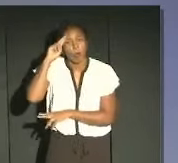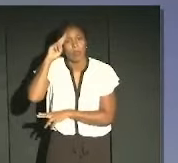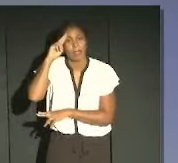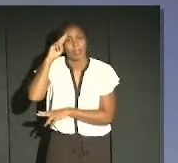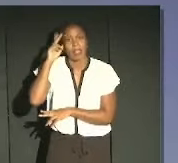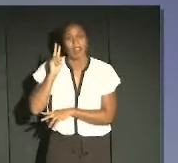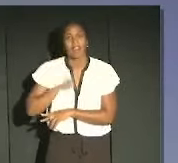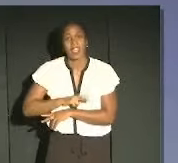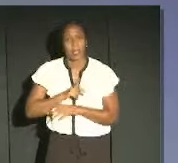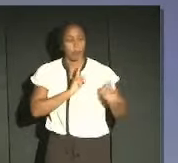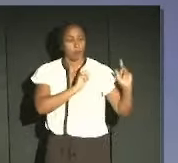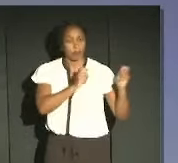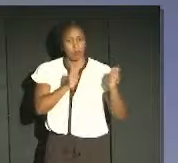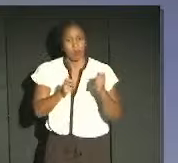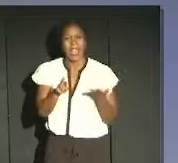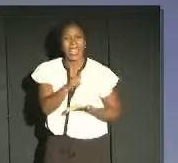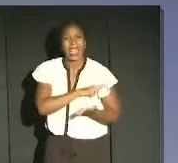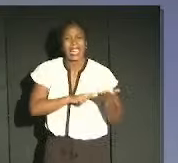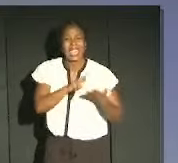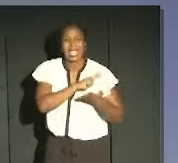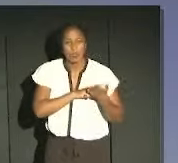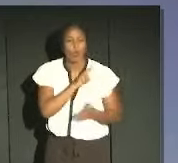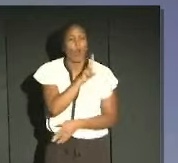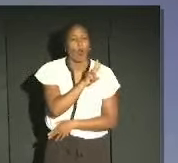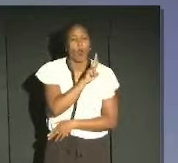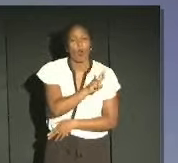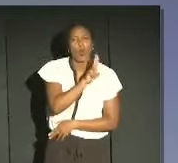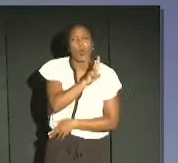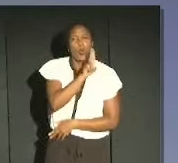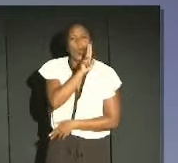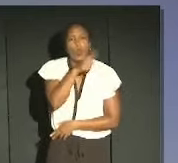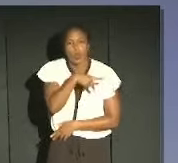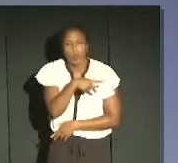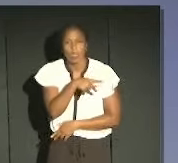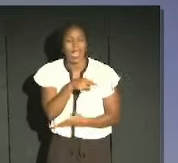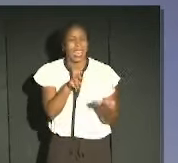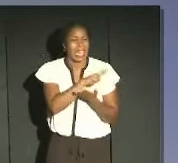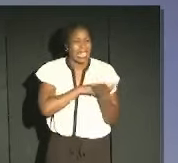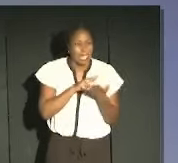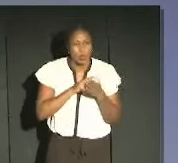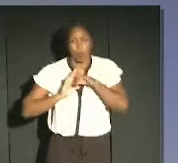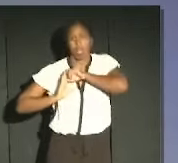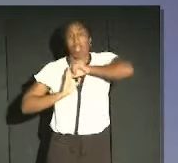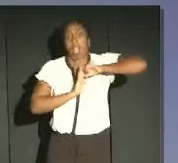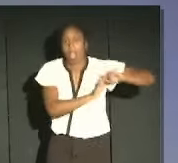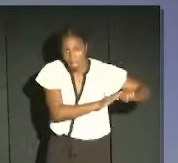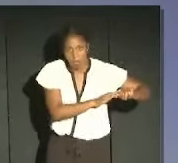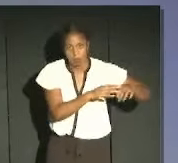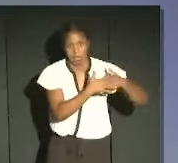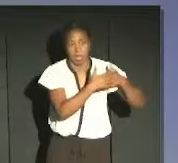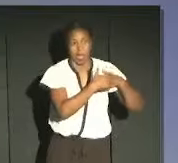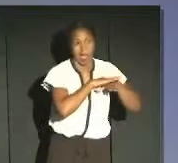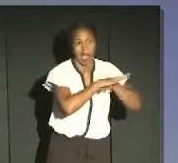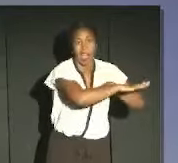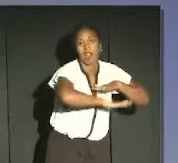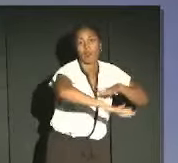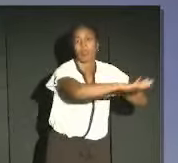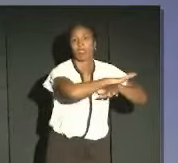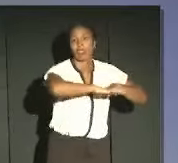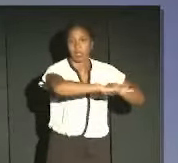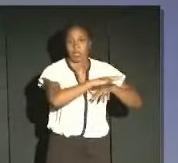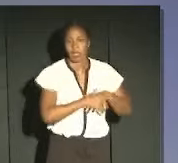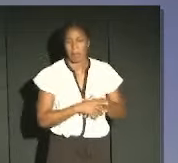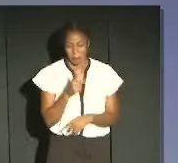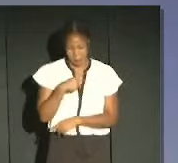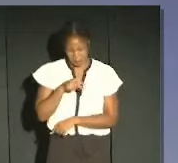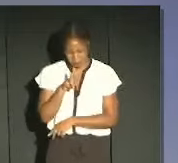régions ultra périphériques alors moi j'ai toujours eu du mal à la comprendre j'ai je l'ai découvert en arrivant au Parlement européen mais si on parle